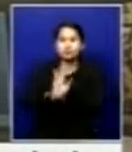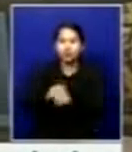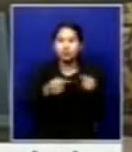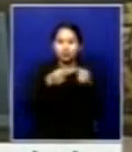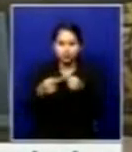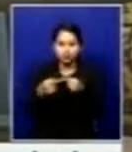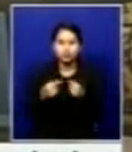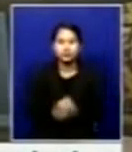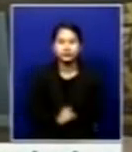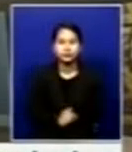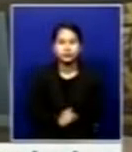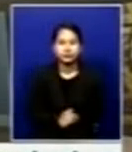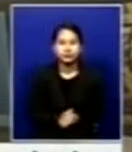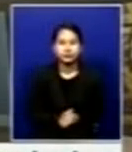ไปครับ